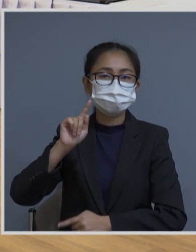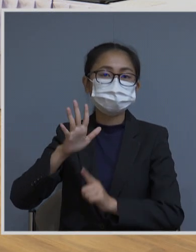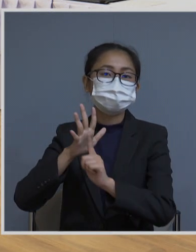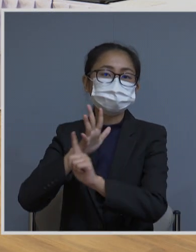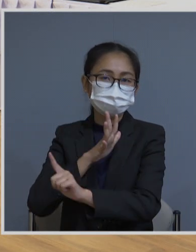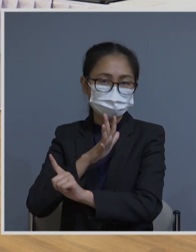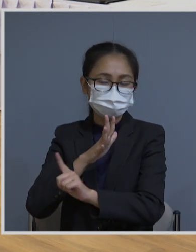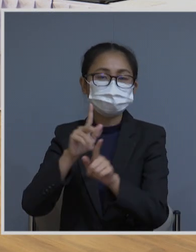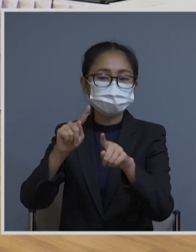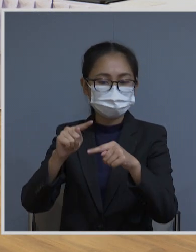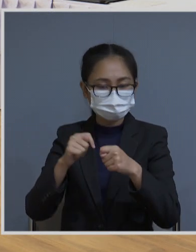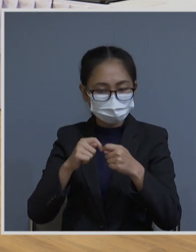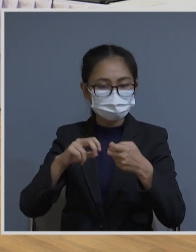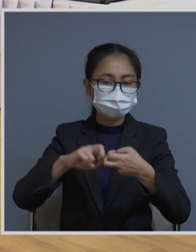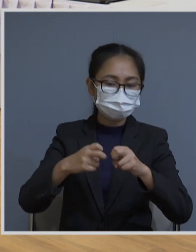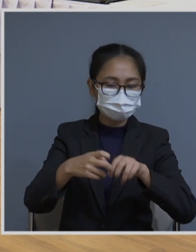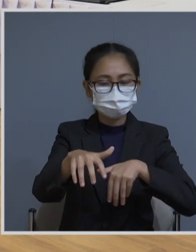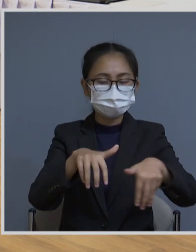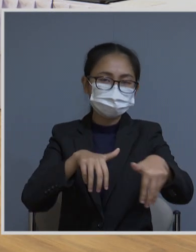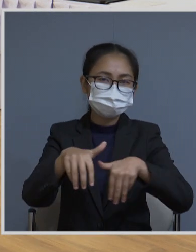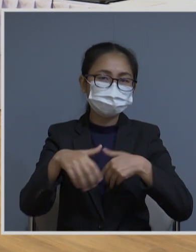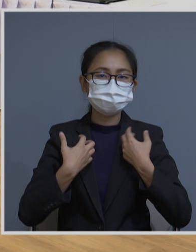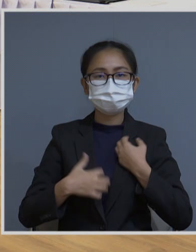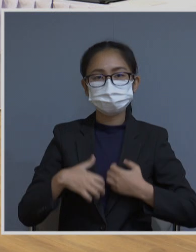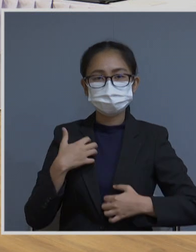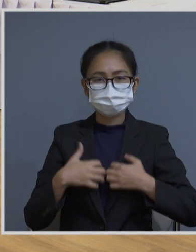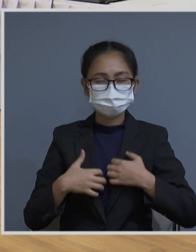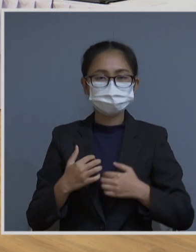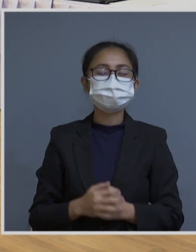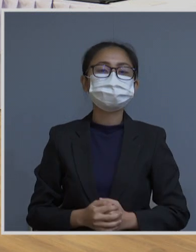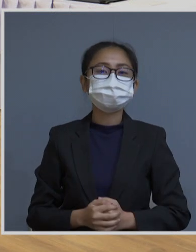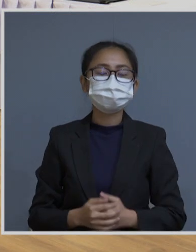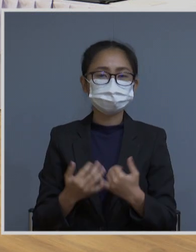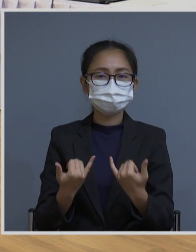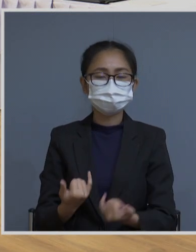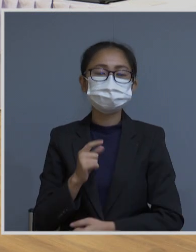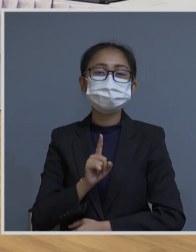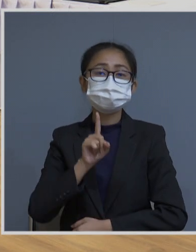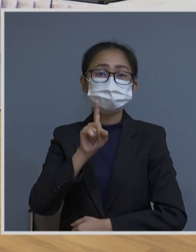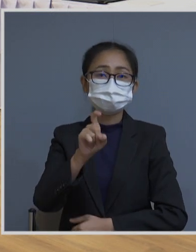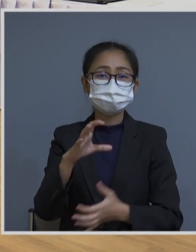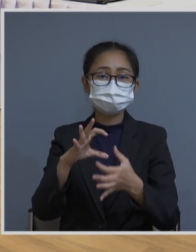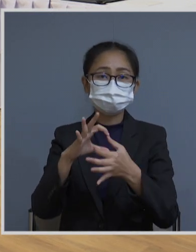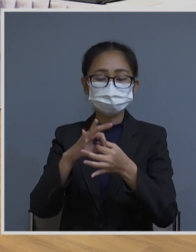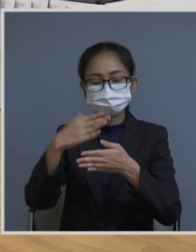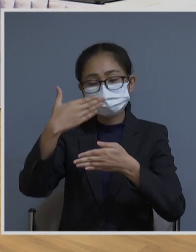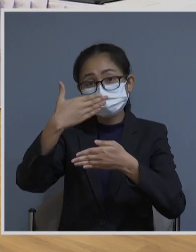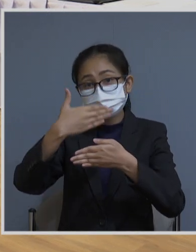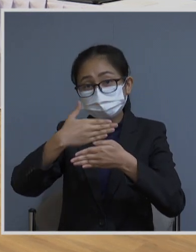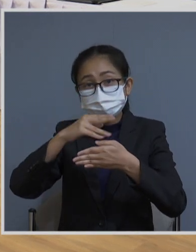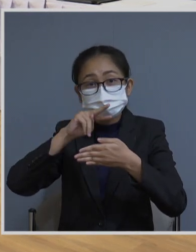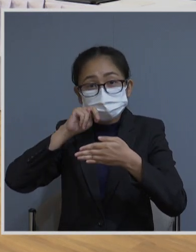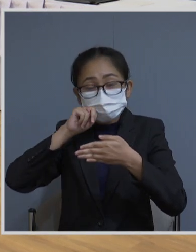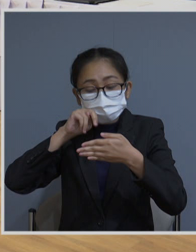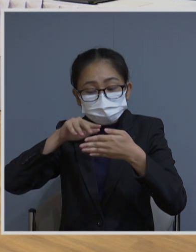พี่น้องประชาชนของดิฉันนะคะดิฉันถามเรื่องการสร้างฝ่ายชะลอน้ำกัน